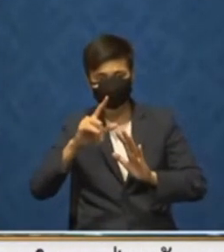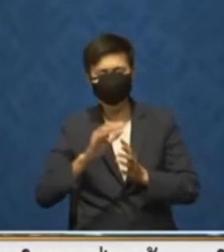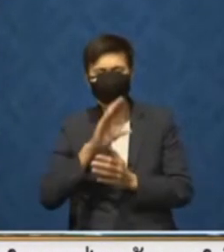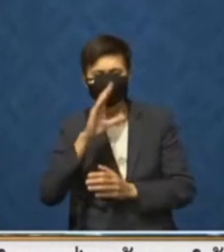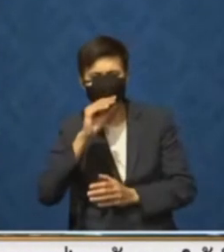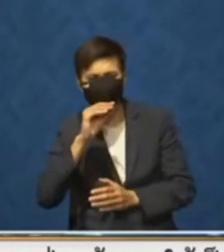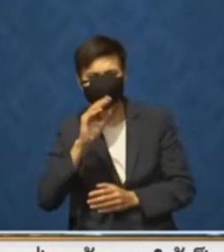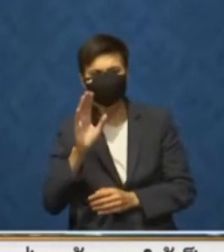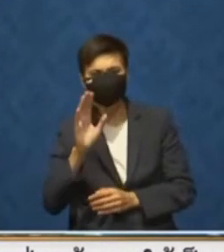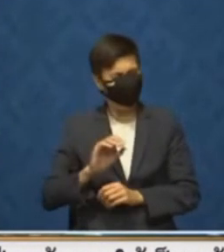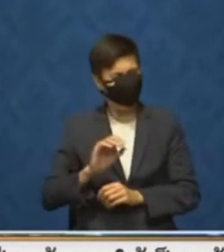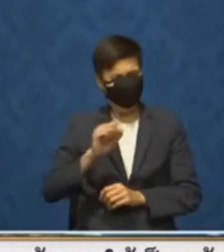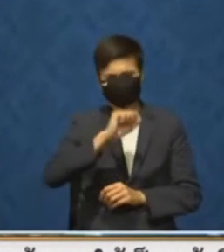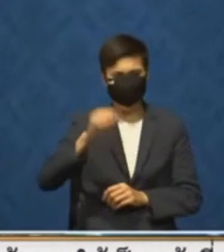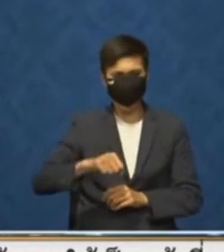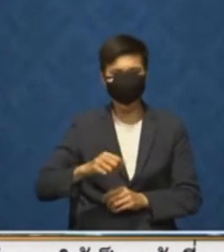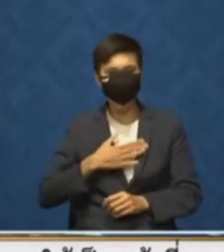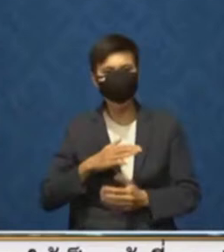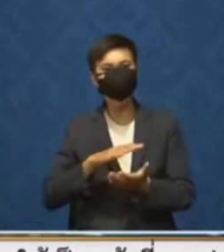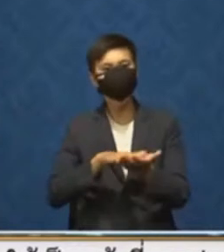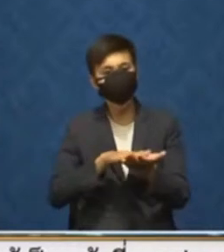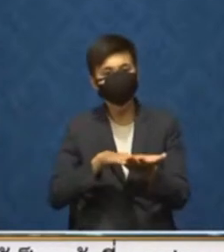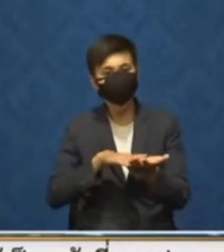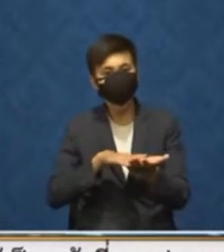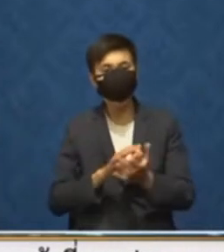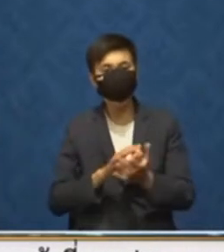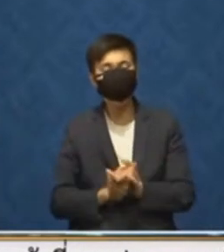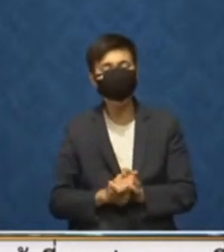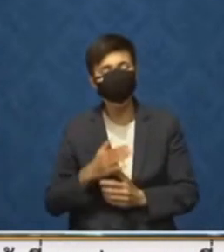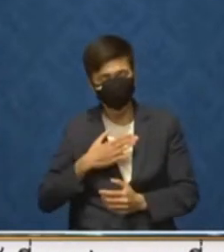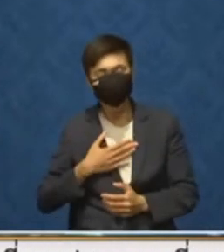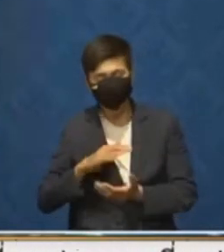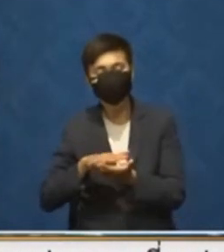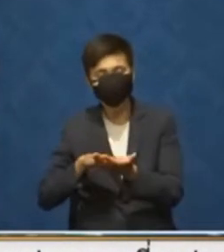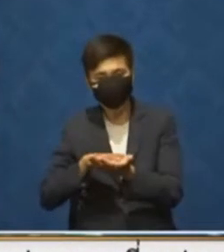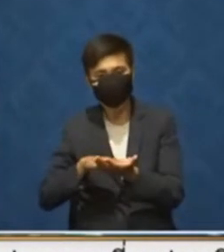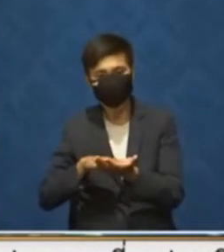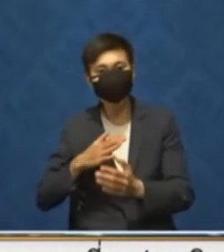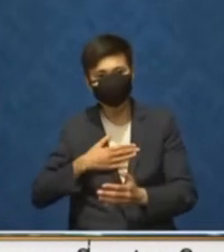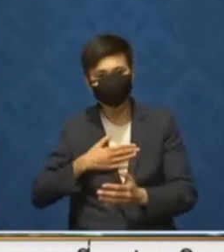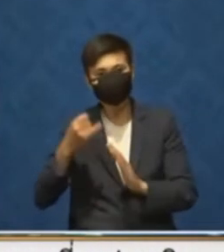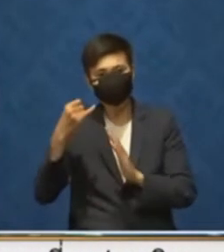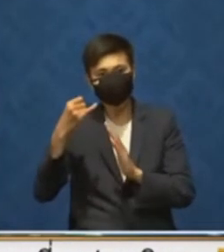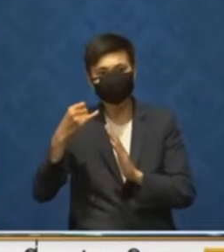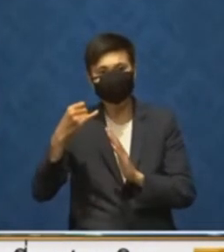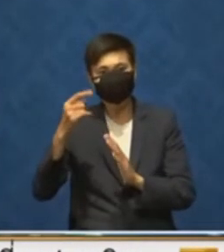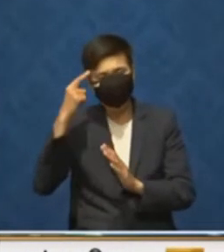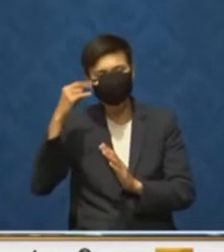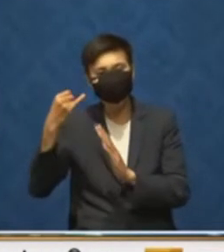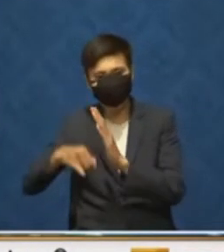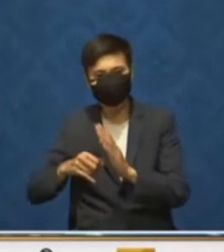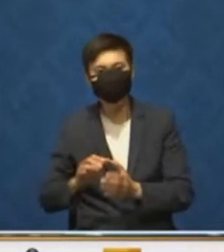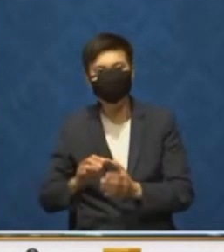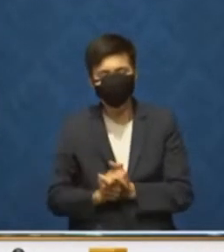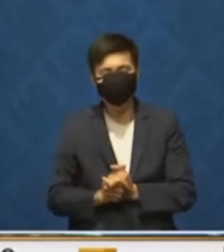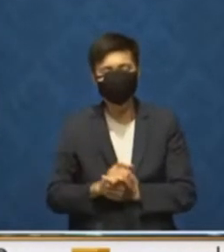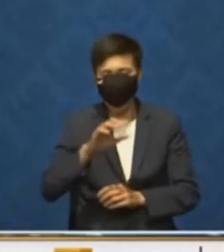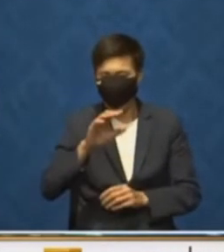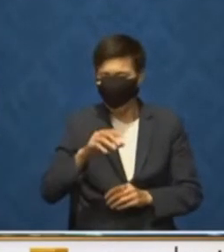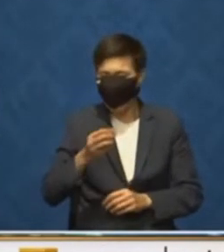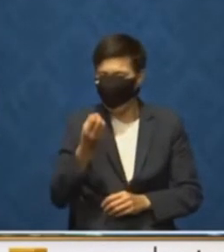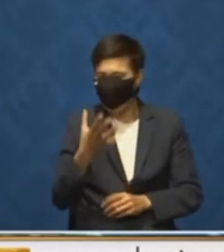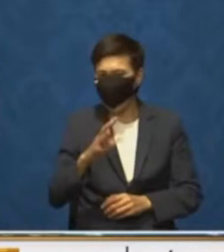แล้วผมก็ต้องขอขอโทษเพื่อน 2ผมด้วยครับผมก็คิดว่าผิดครับผมว่ามากกว่า5.8ละลายครับเพราะตอนนี้เนี่ย